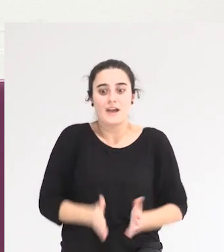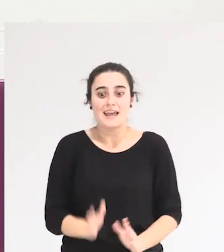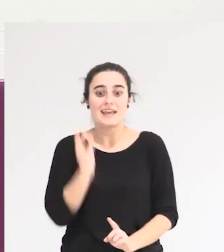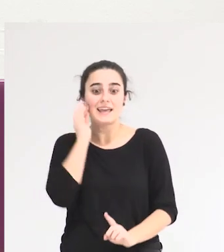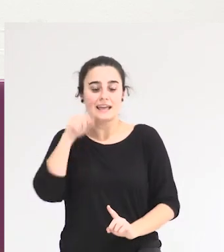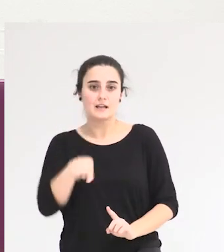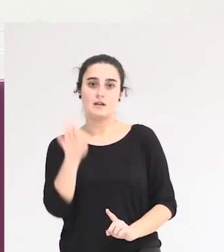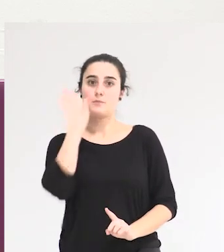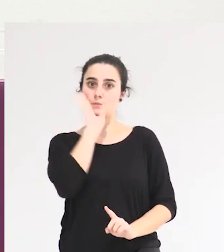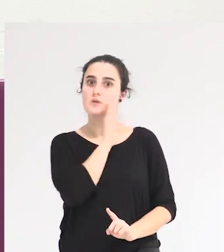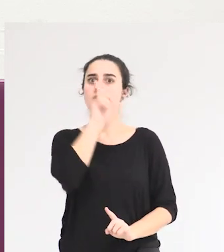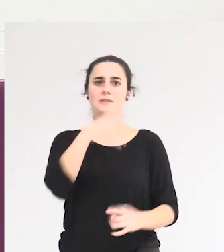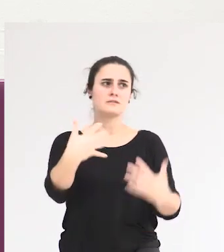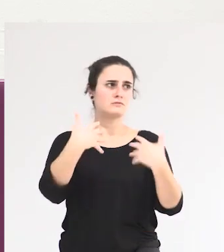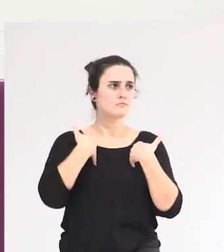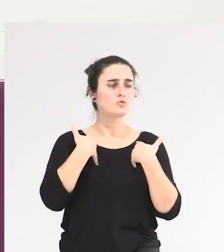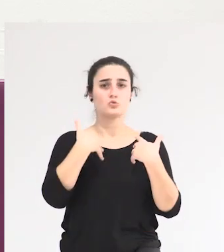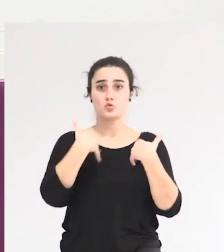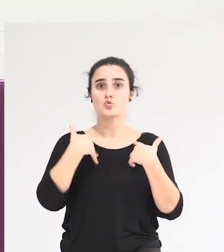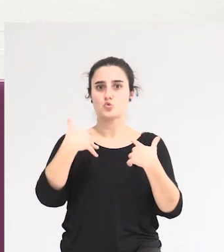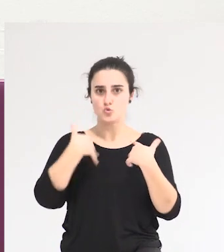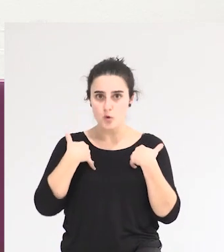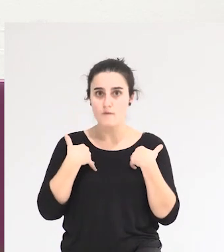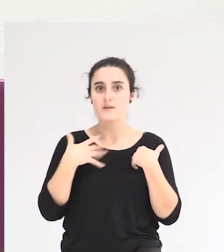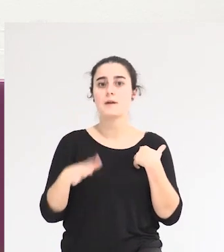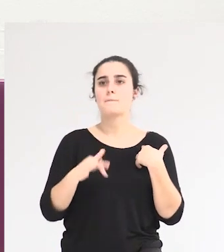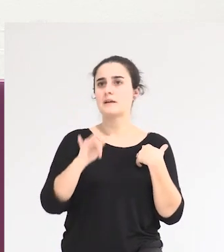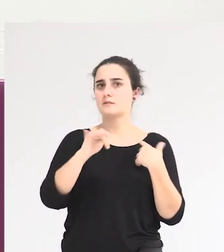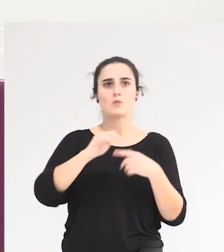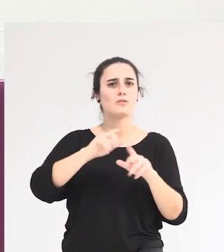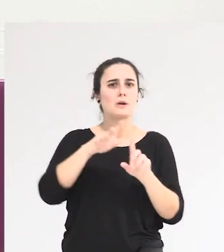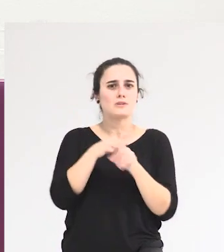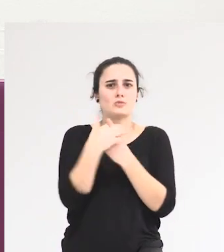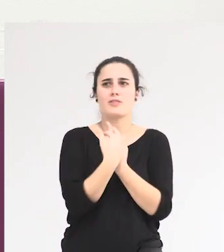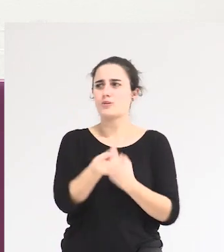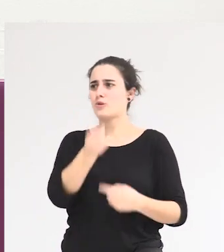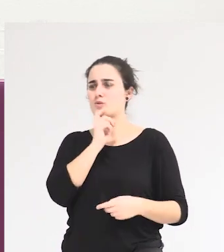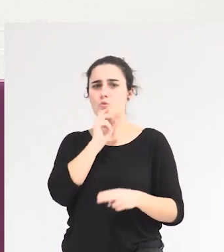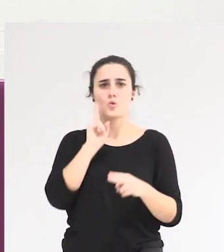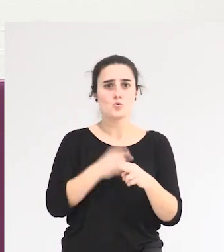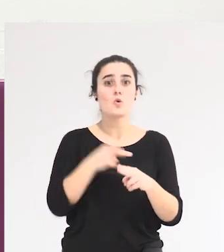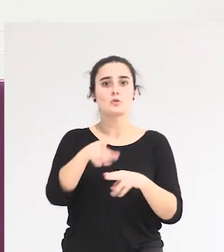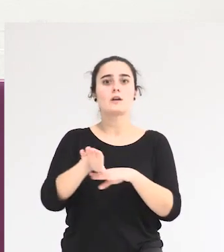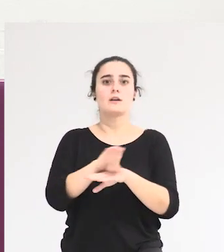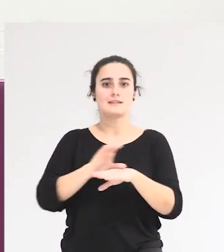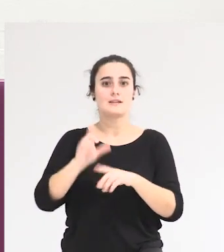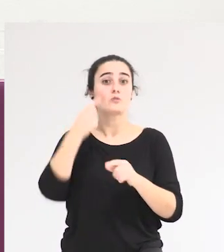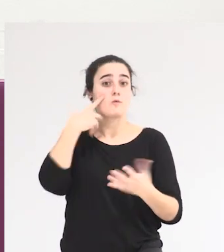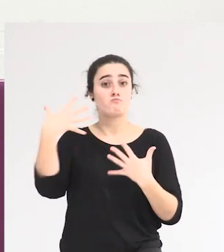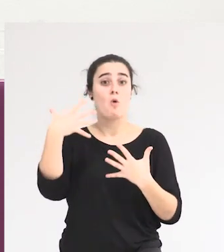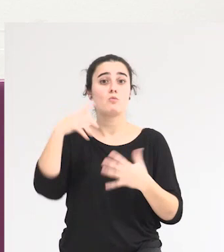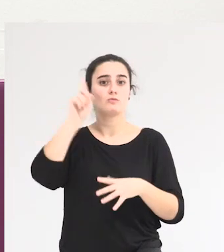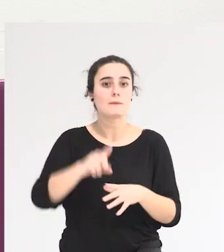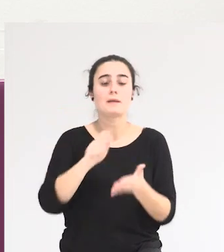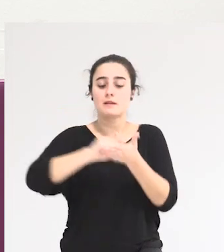ere, zailtasun guztiekin, eta drama askorekin bere bizitzan, ba, karrera bat egin zuen idazle bezala, eta